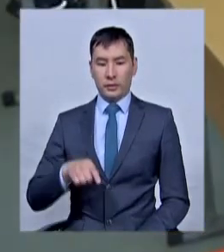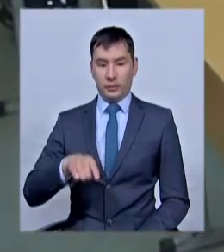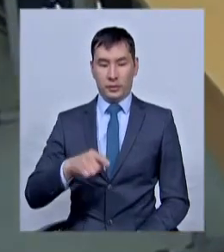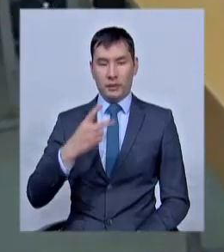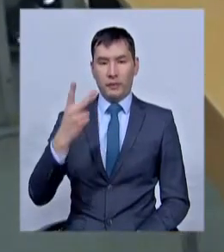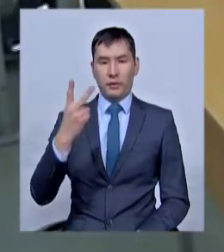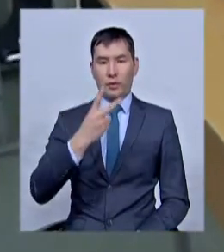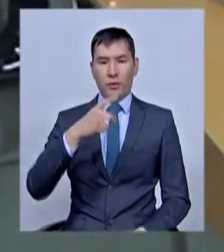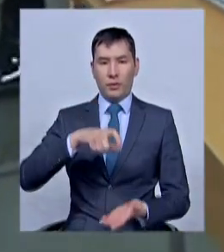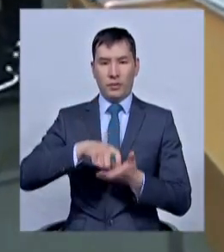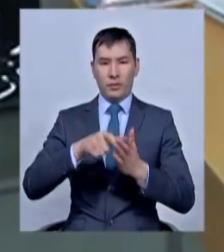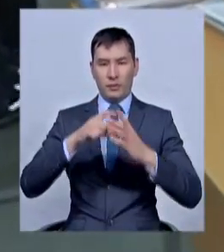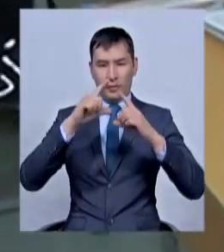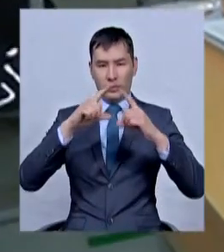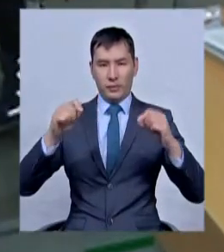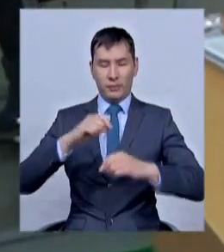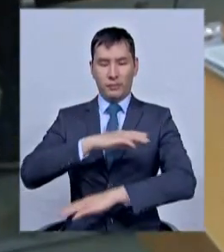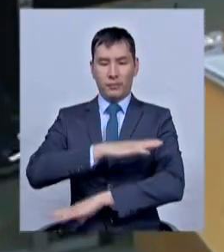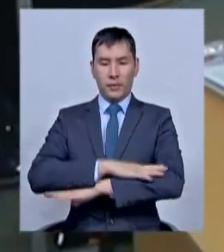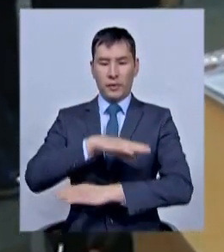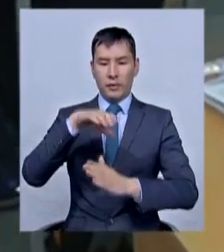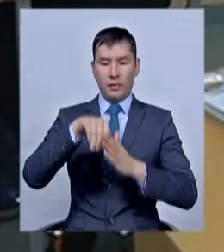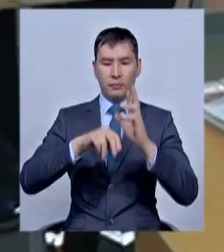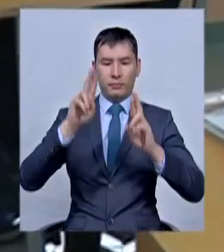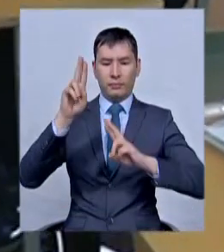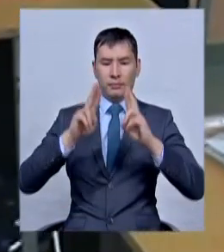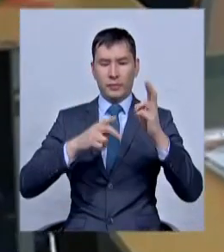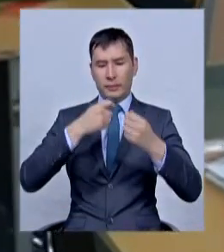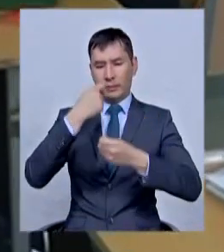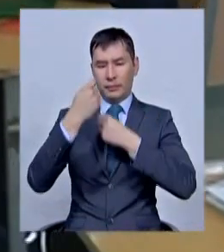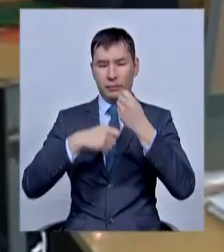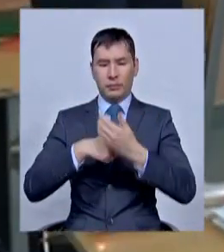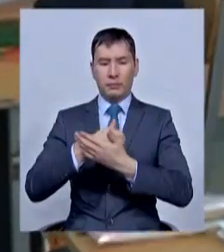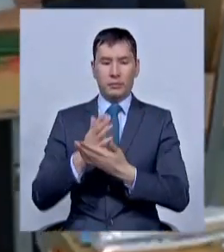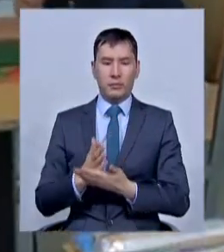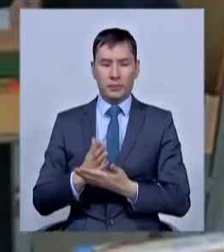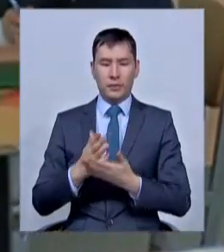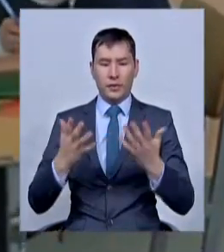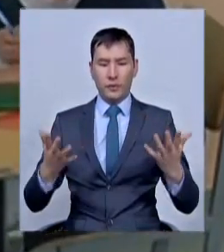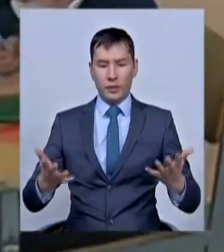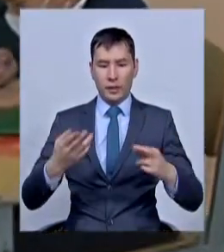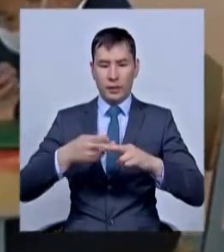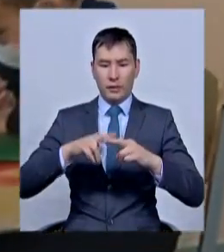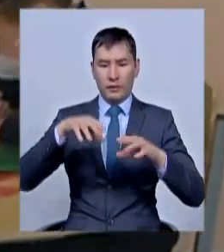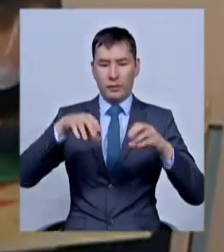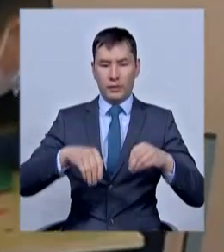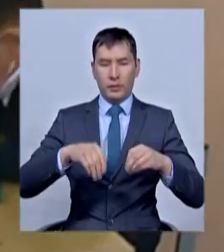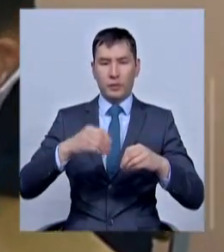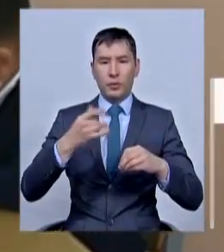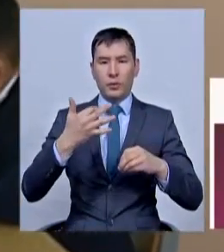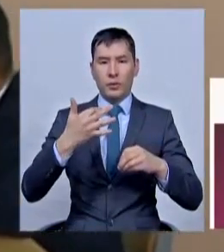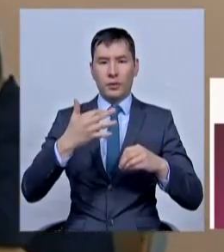оқушыларынан құралған кезекші сынып. Мұнда барлық санитарлық талаптар сақталған. Көріп тұрғанымыздай әлеуметтік арақашықтық